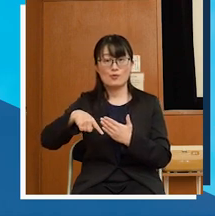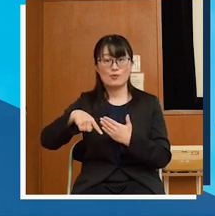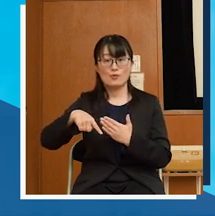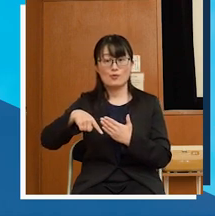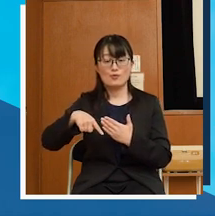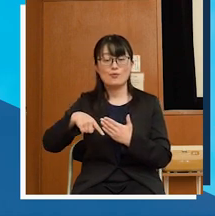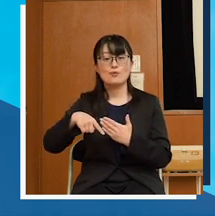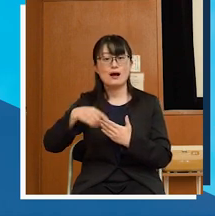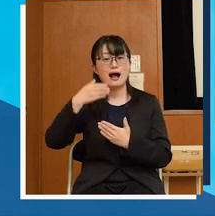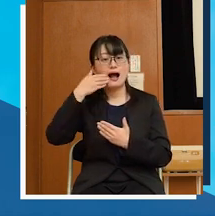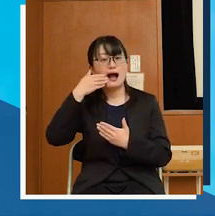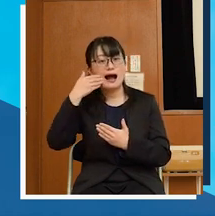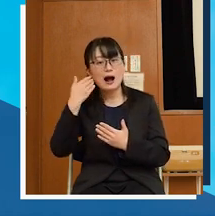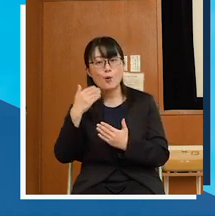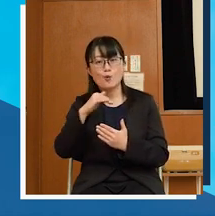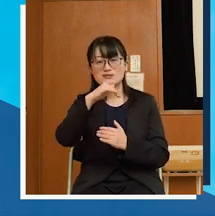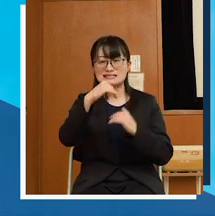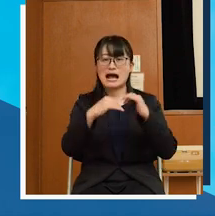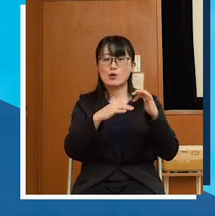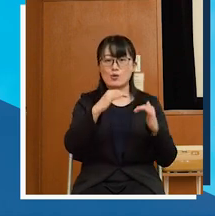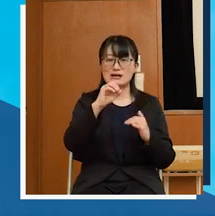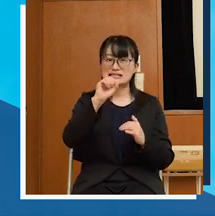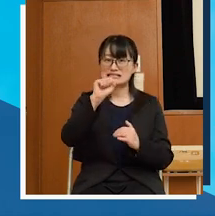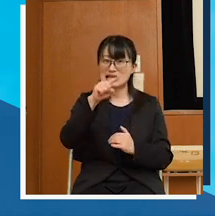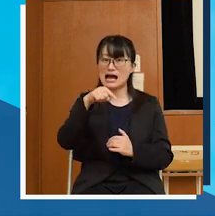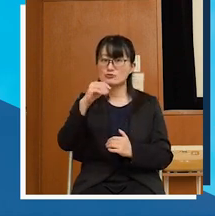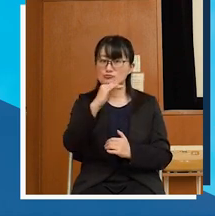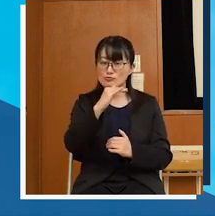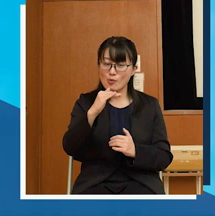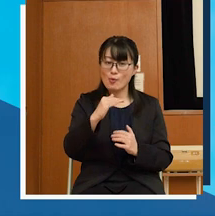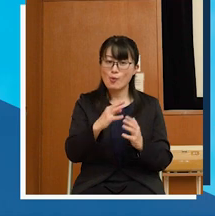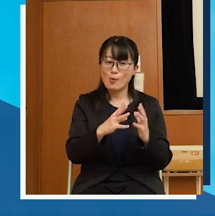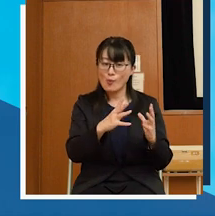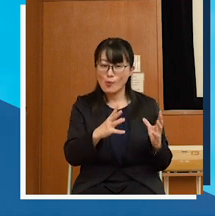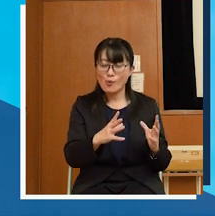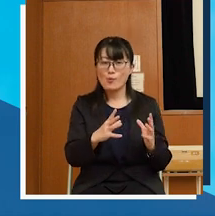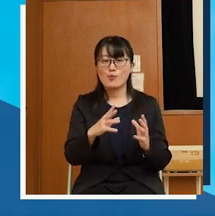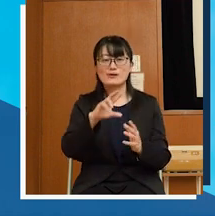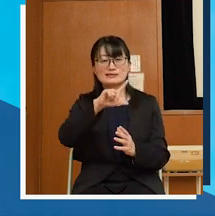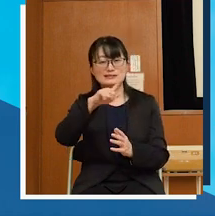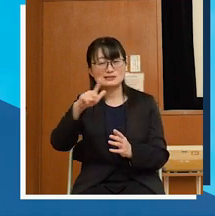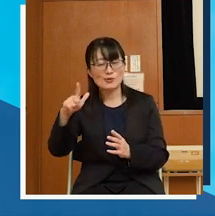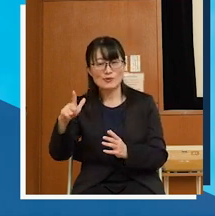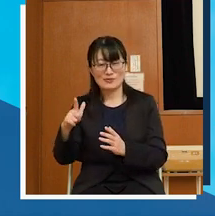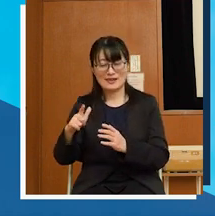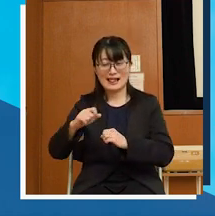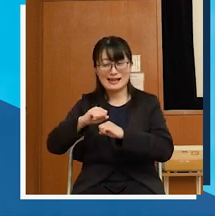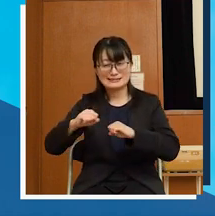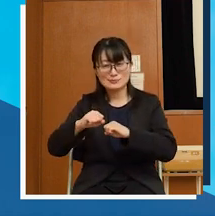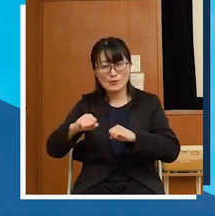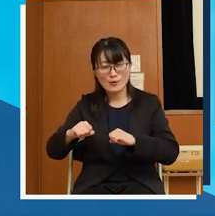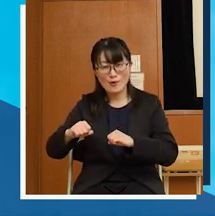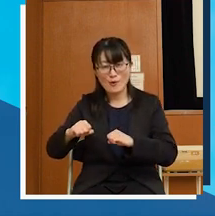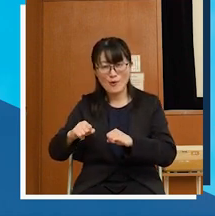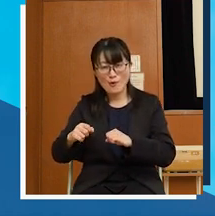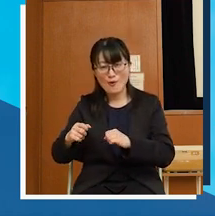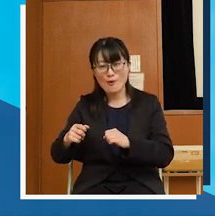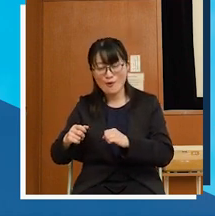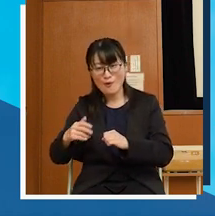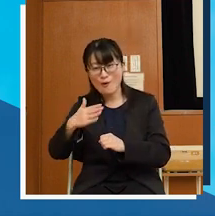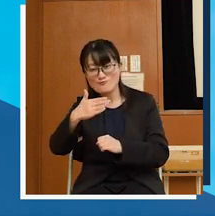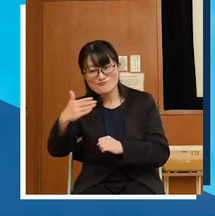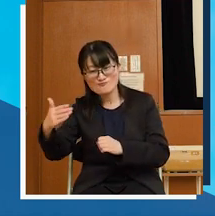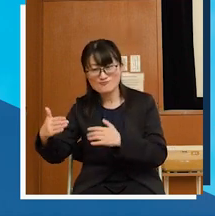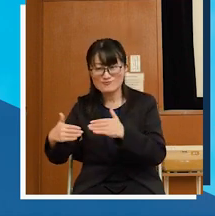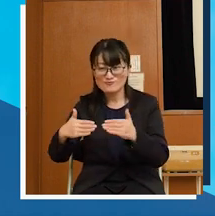の群落や呪言を含む数戦士の生物が生息する重要な生物多様性の海域だと